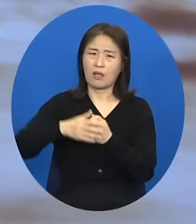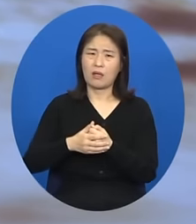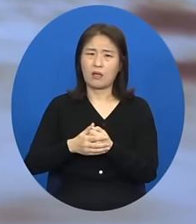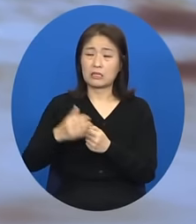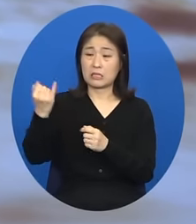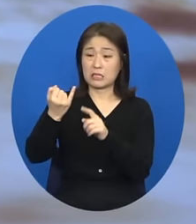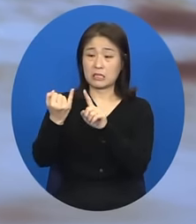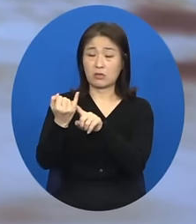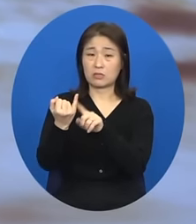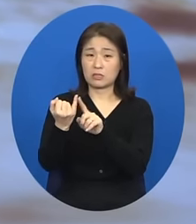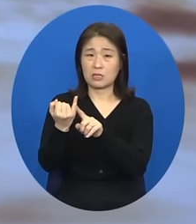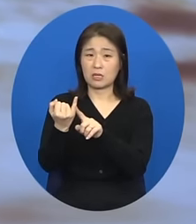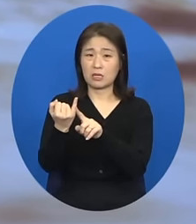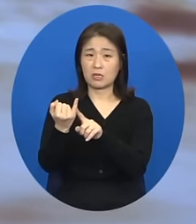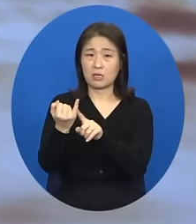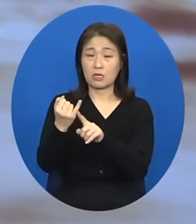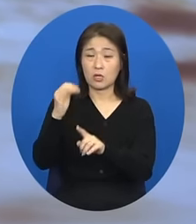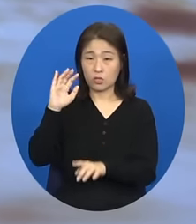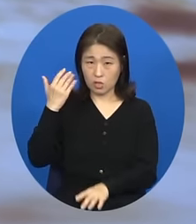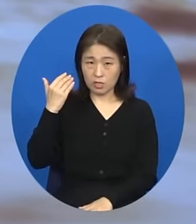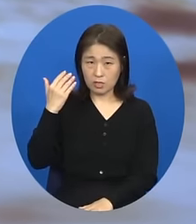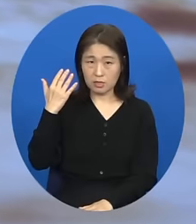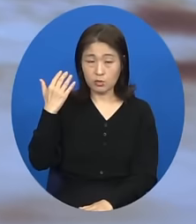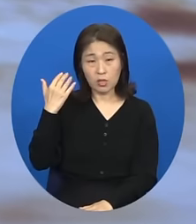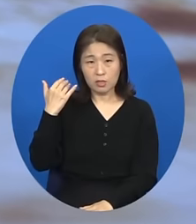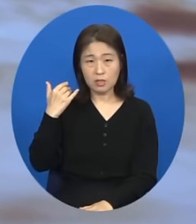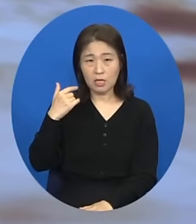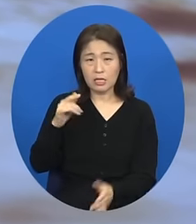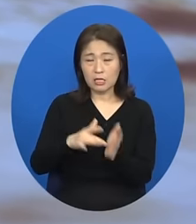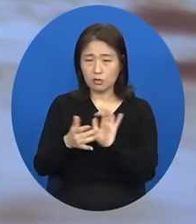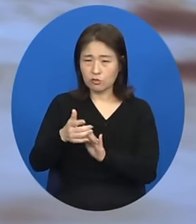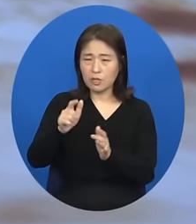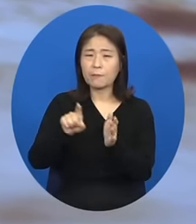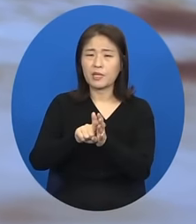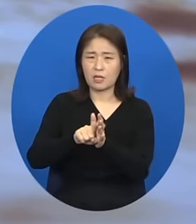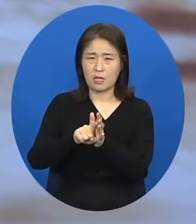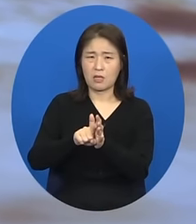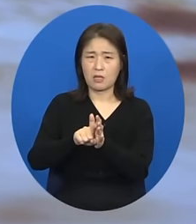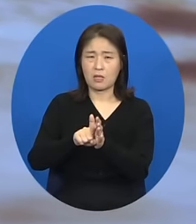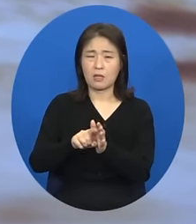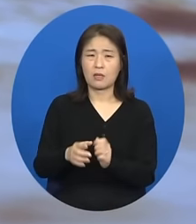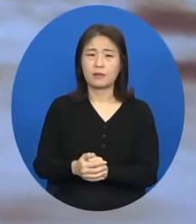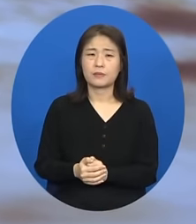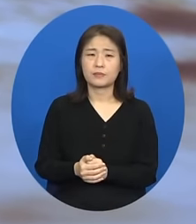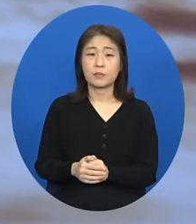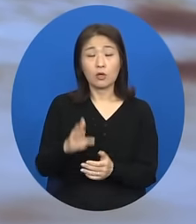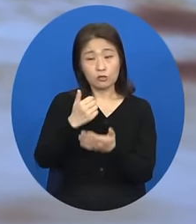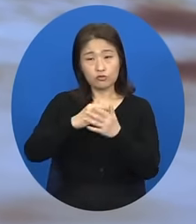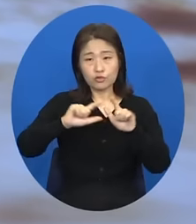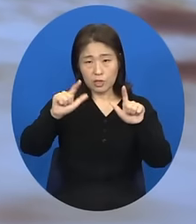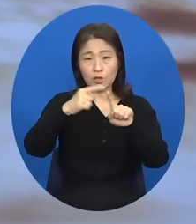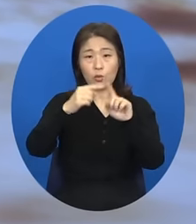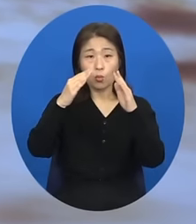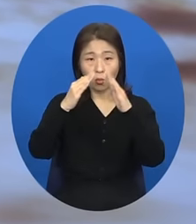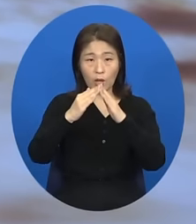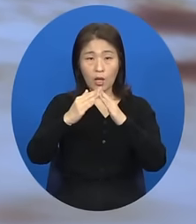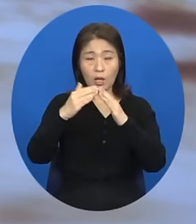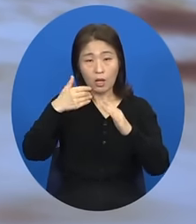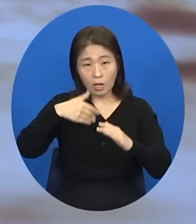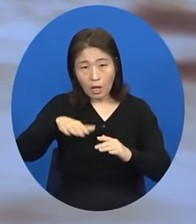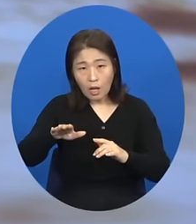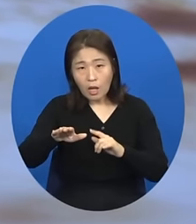믿게 됐다는 거예요. 하나님 은혜죠. 근데 기도 제목이 뭐냐면, 주일에 교회를 가게 되면요, 참